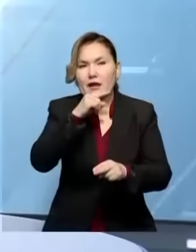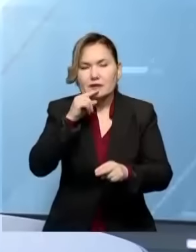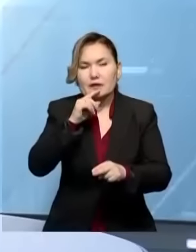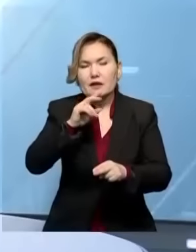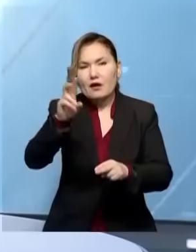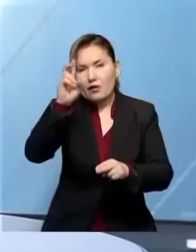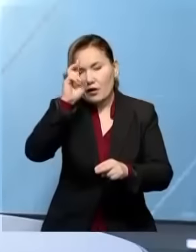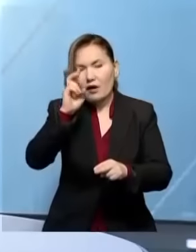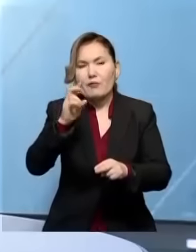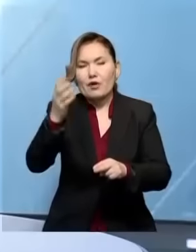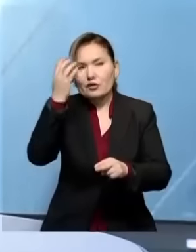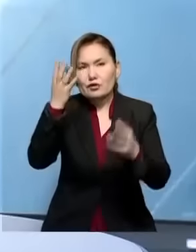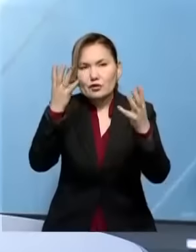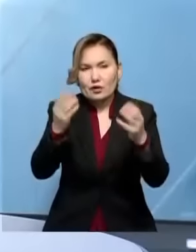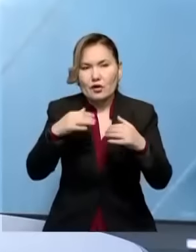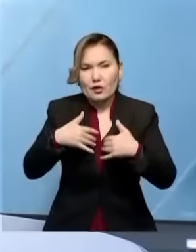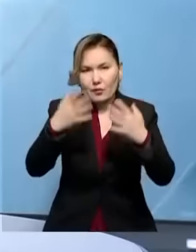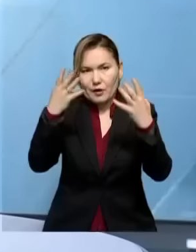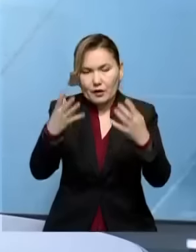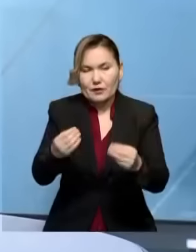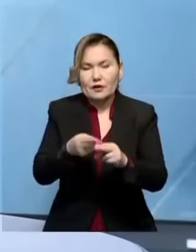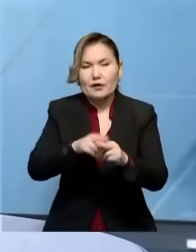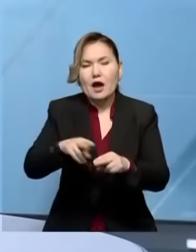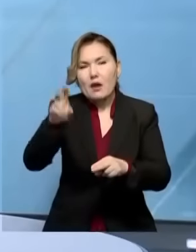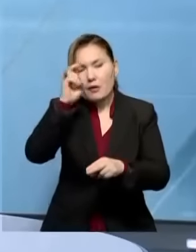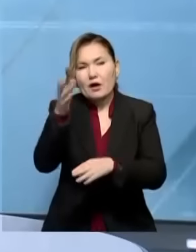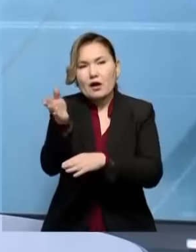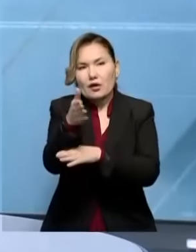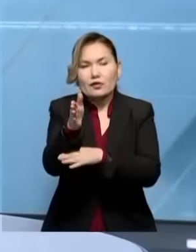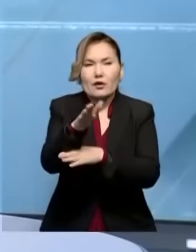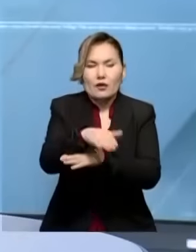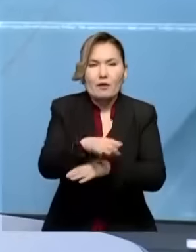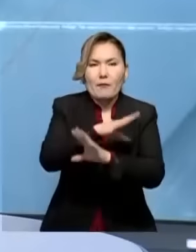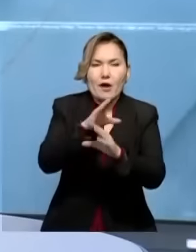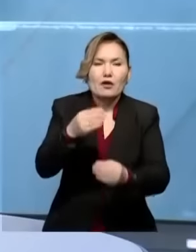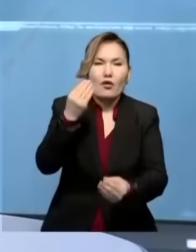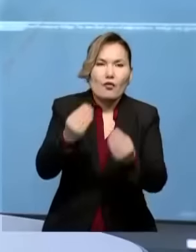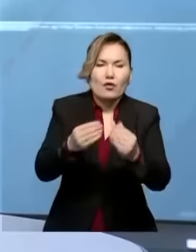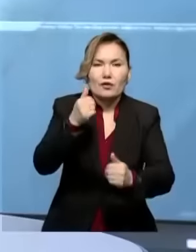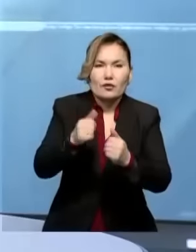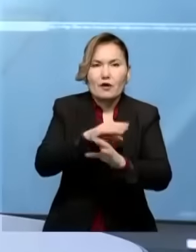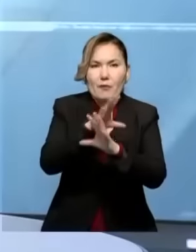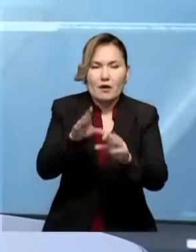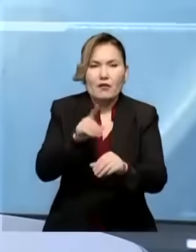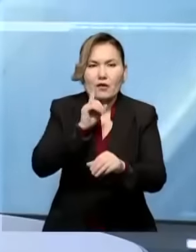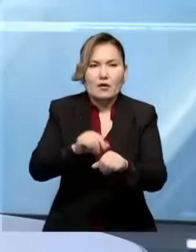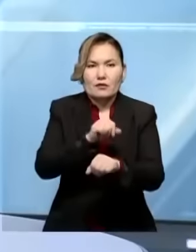күні. Мемлекеттік тулар төмен түсіріліп, барлық бұқаралық және ойын-сауық іс-шаралары тоқтатылды.